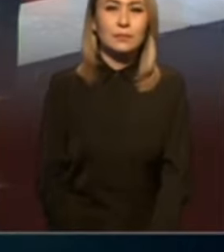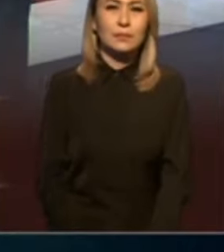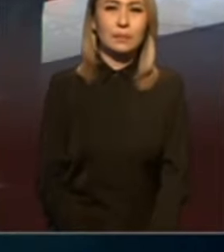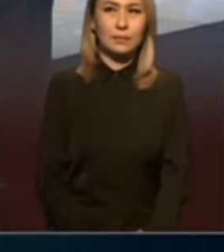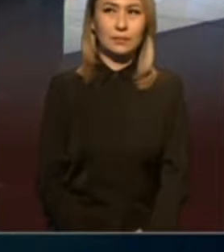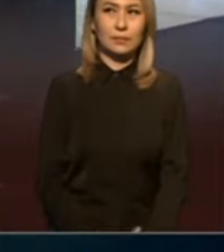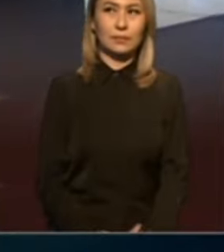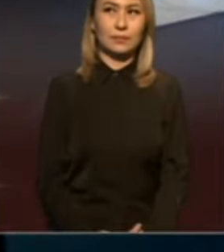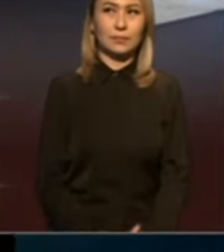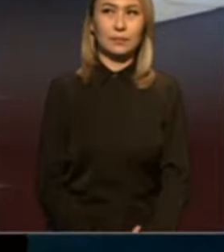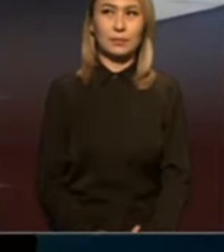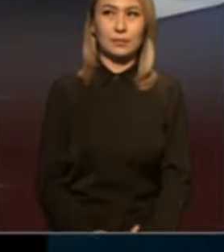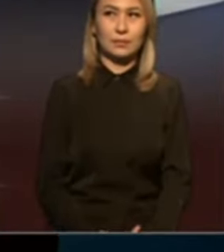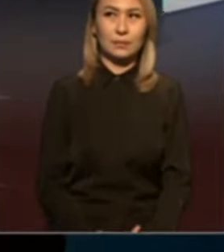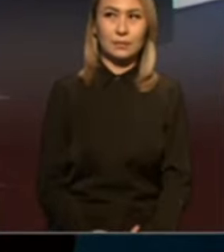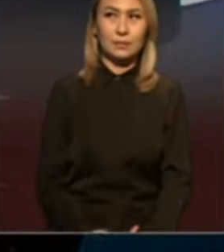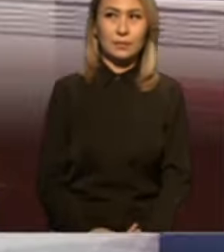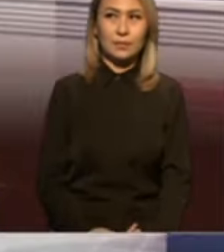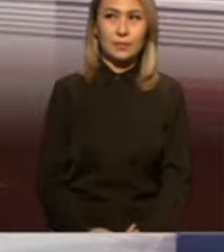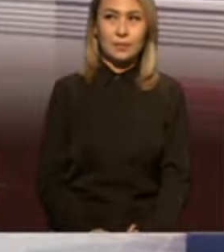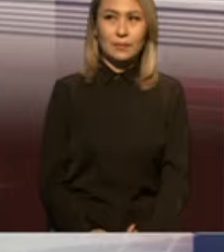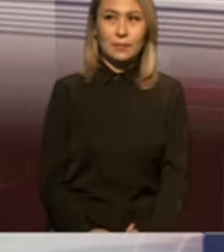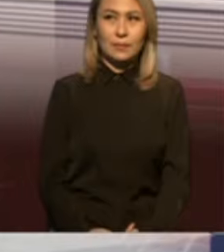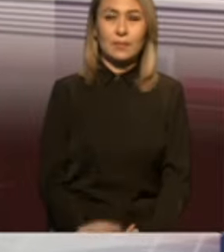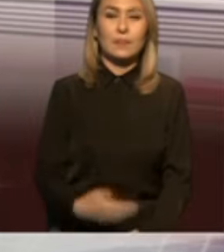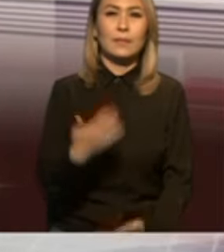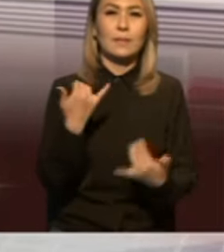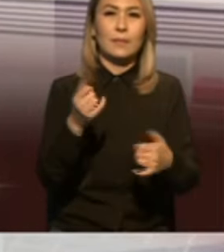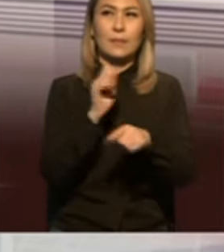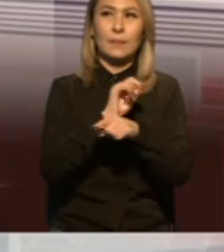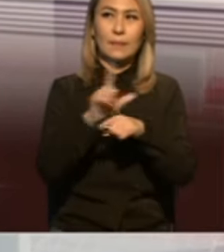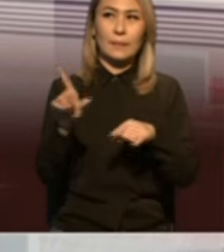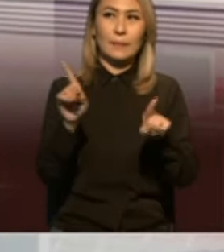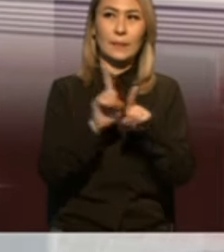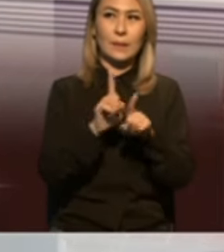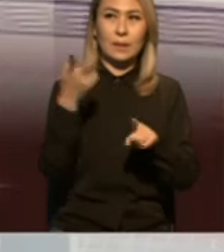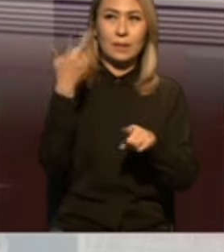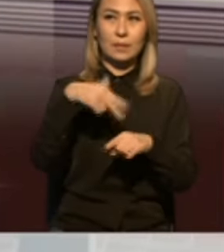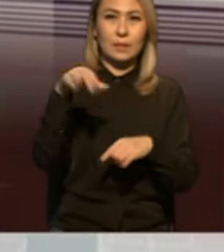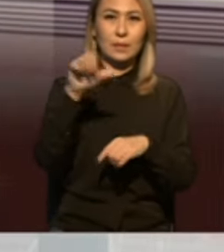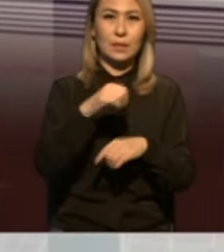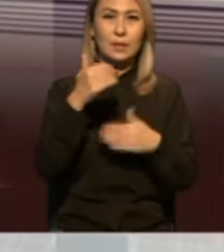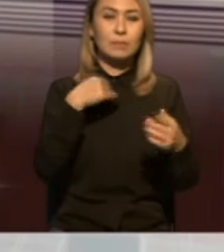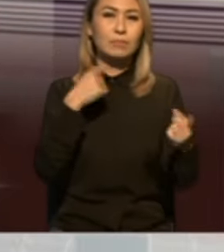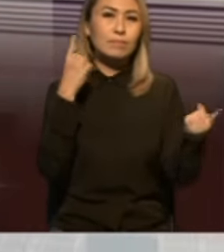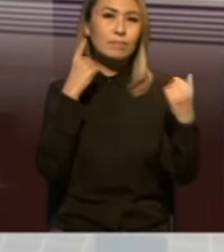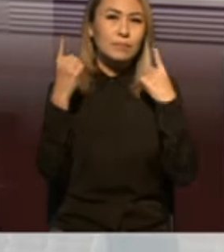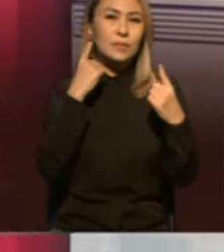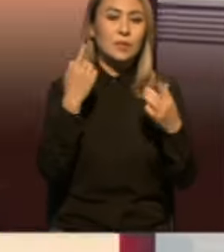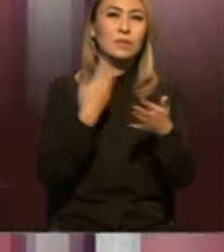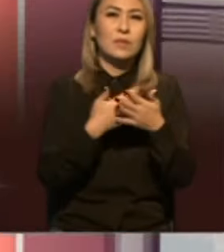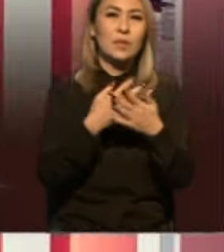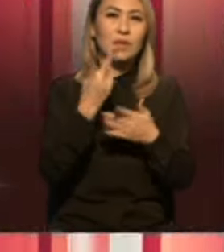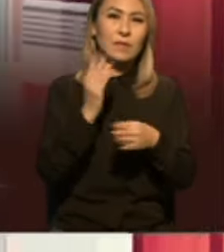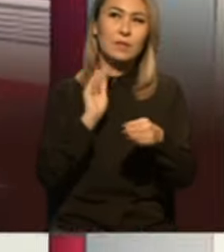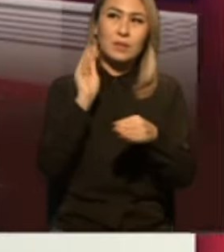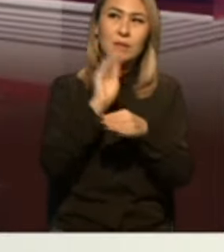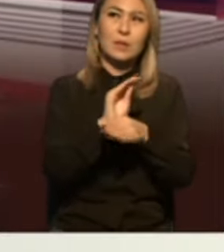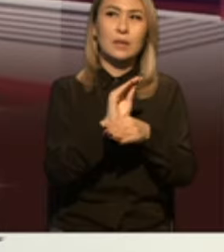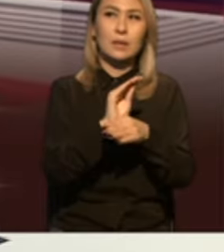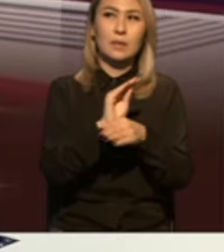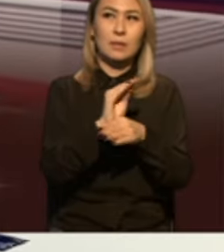Рахмет, я оны қазір жауап беремін, бірақ қазір бір сағат, жарты сағаттай болды, спикерлер тыңдап отыр, қосатын екі нәрсем бар, соны қосып